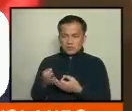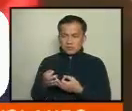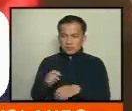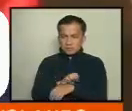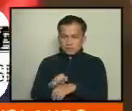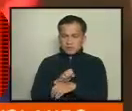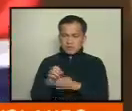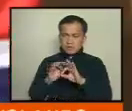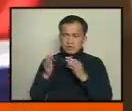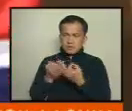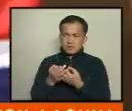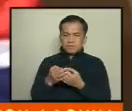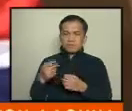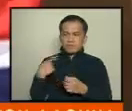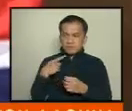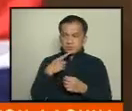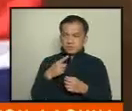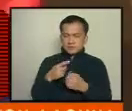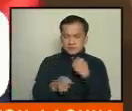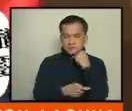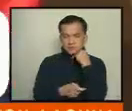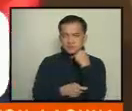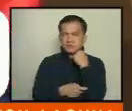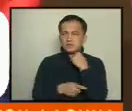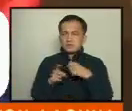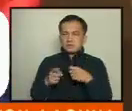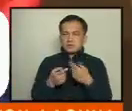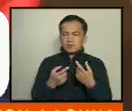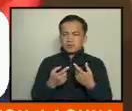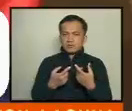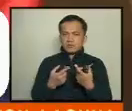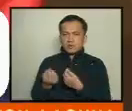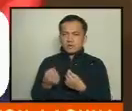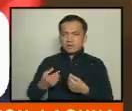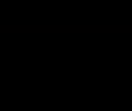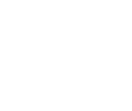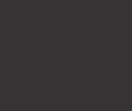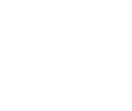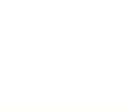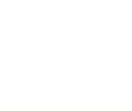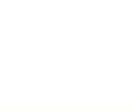kanyang pamilya, magkakaroon ng temptation na gumawa ng mali.